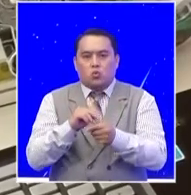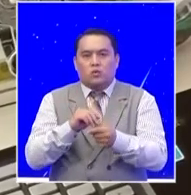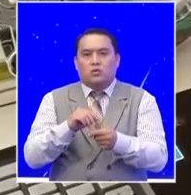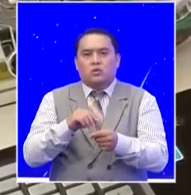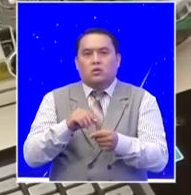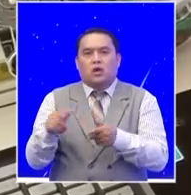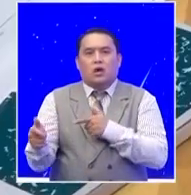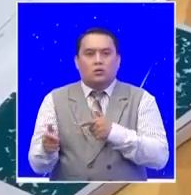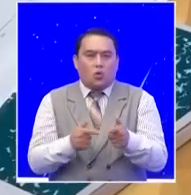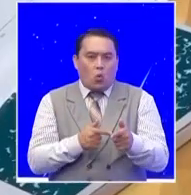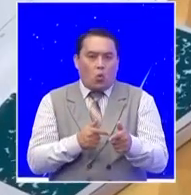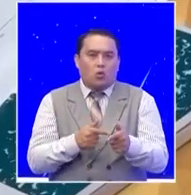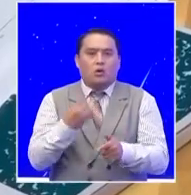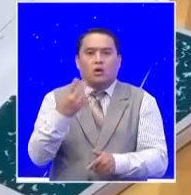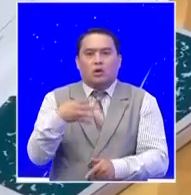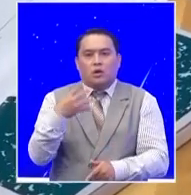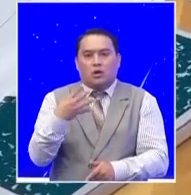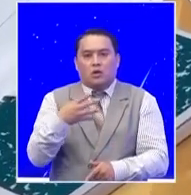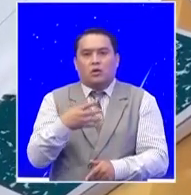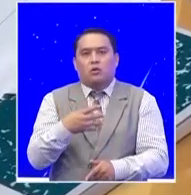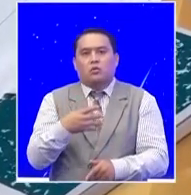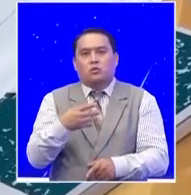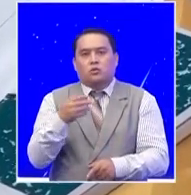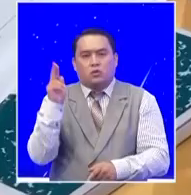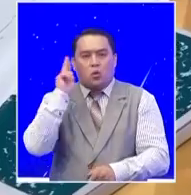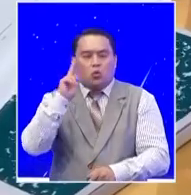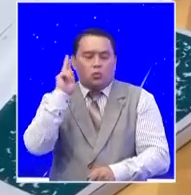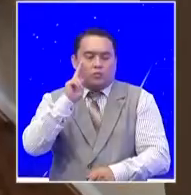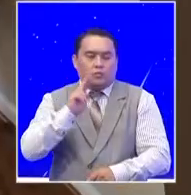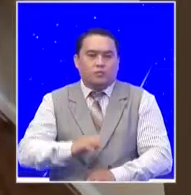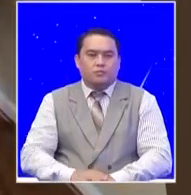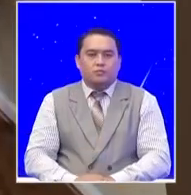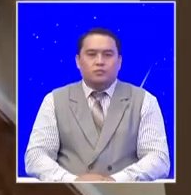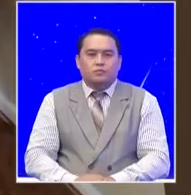нәтижесіне әзірленді. Курс ұзақтығы 40 оқу сағаты.